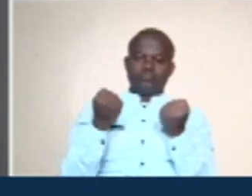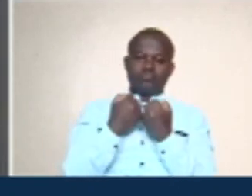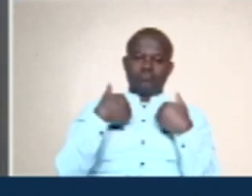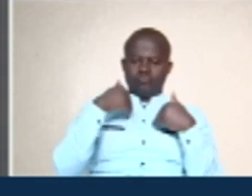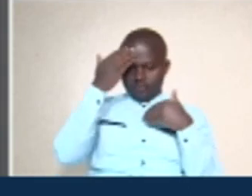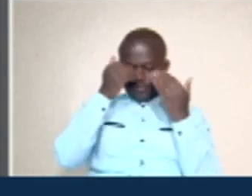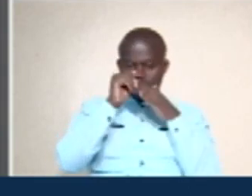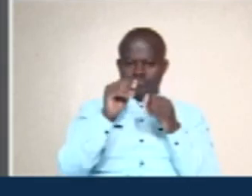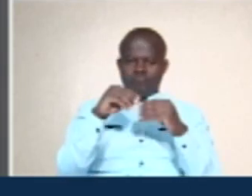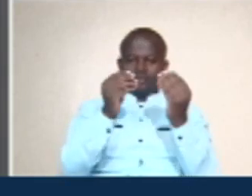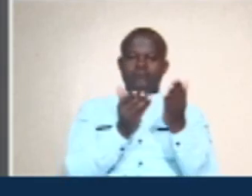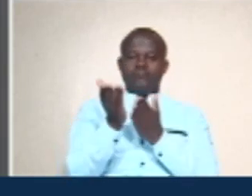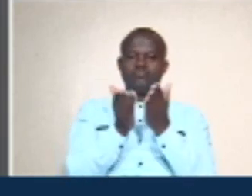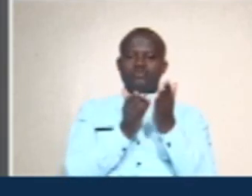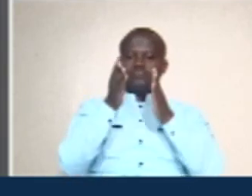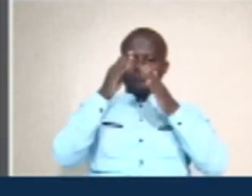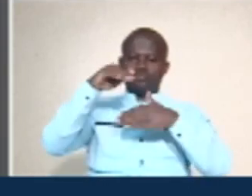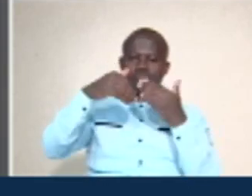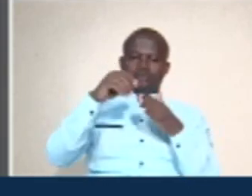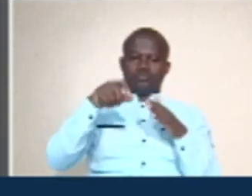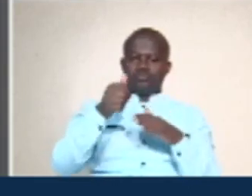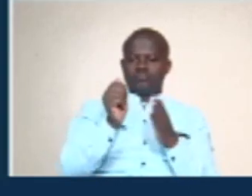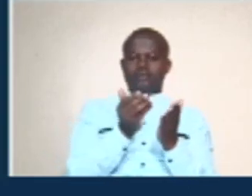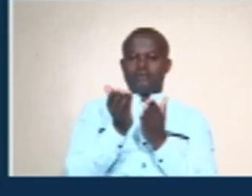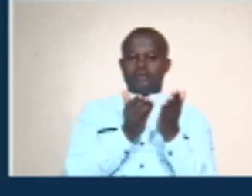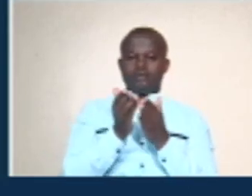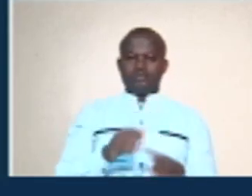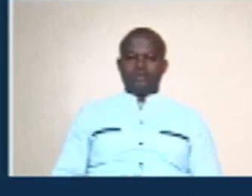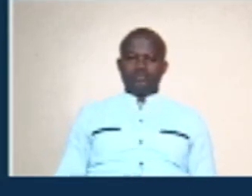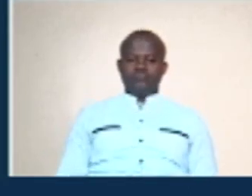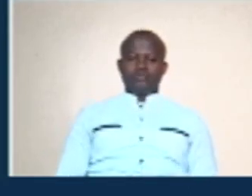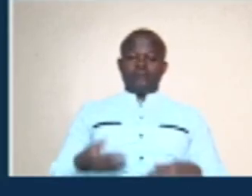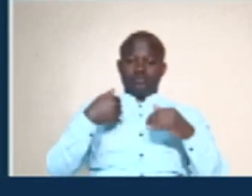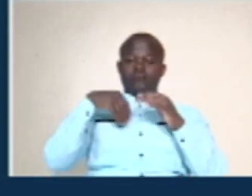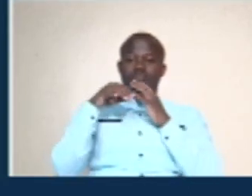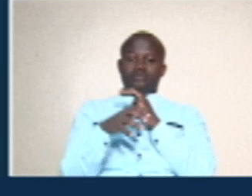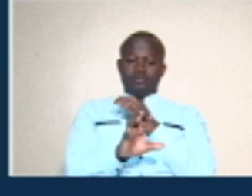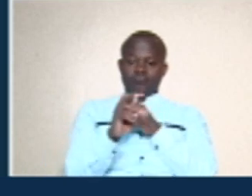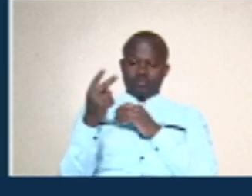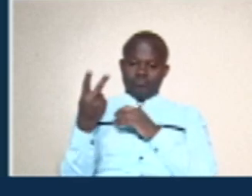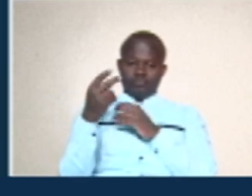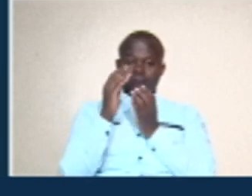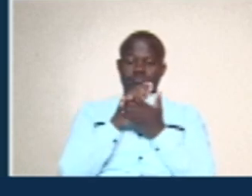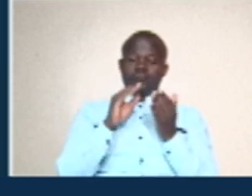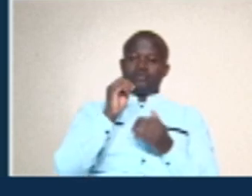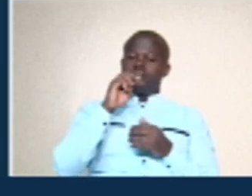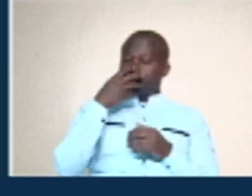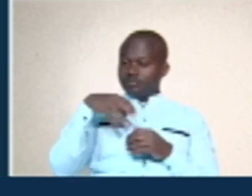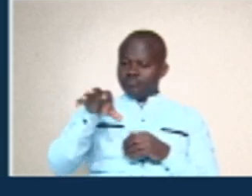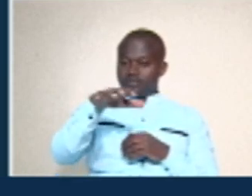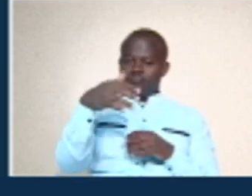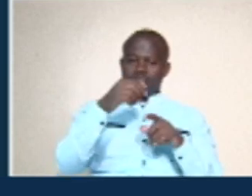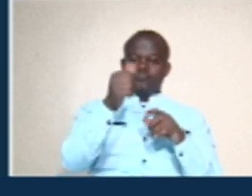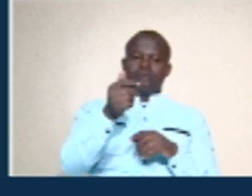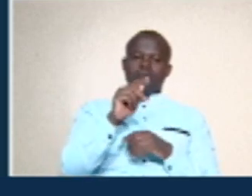kugira ngo batange serivisi ku muntu wese waba ukeneye izo serivisi. Zipline ubifite amashami abiri, rimwe riri mu karere ka Muhanga, irindi mu